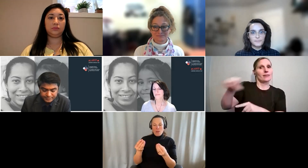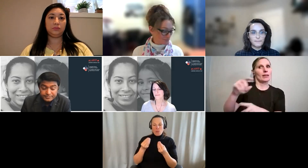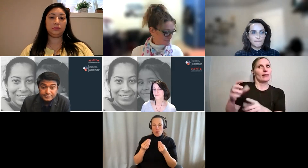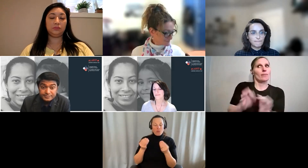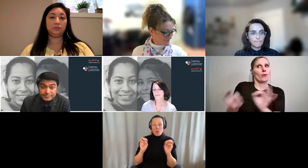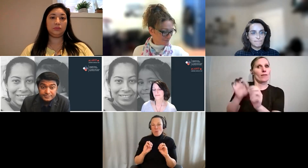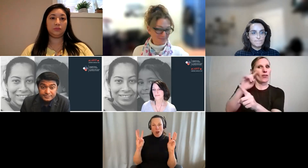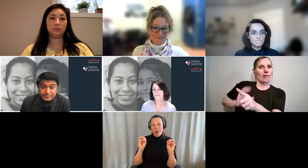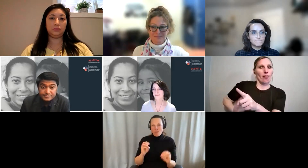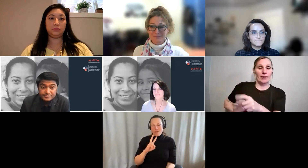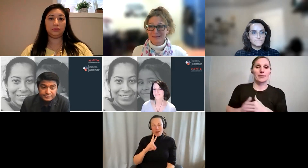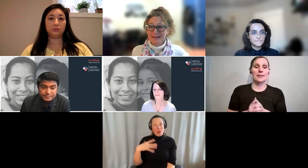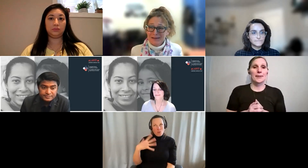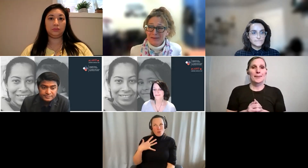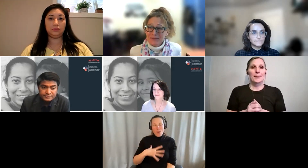très précieux.